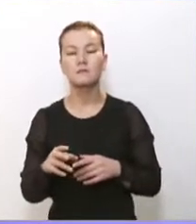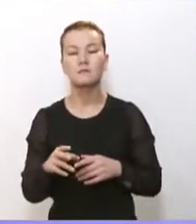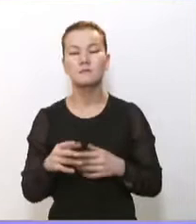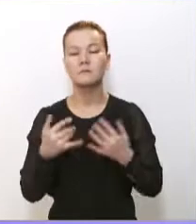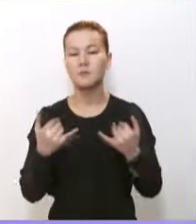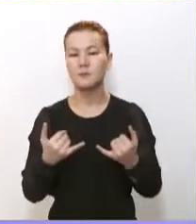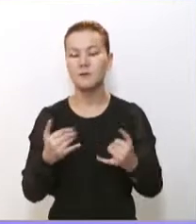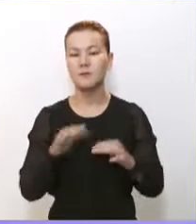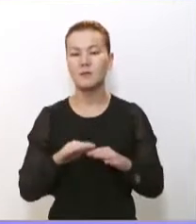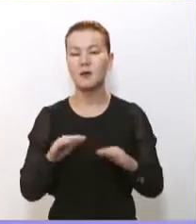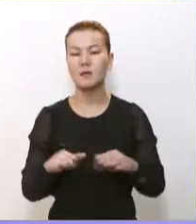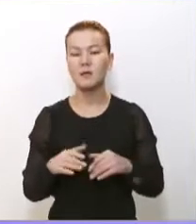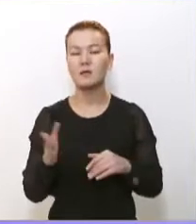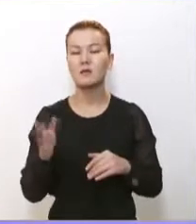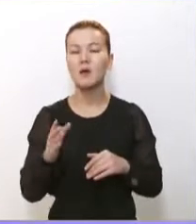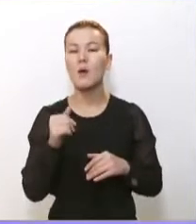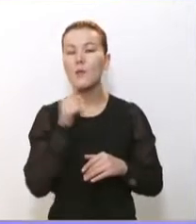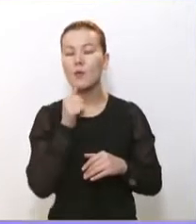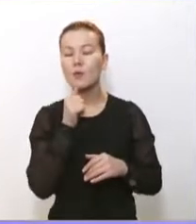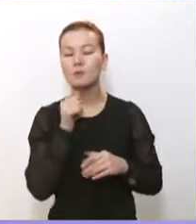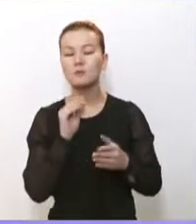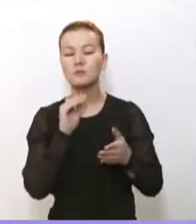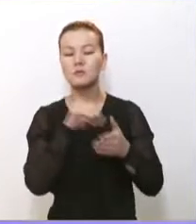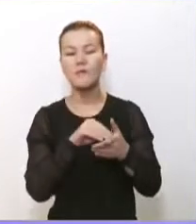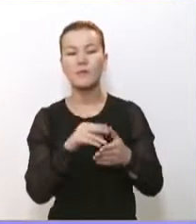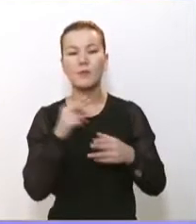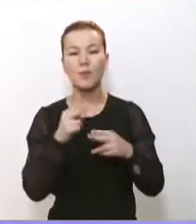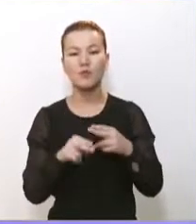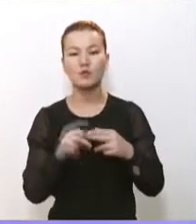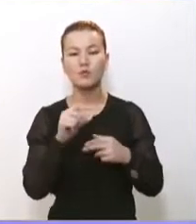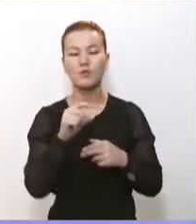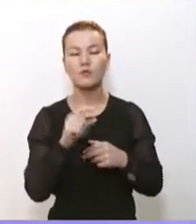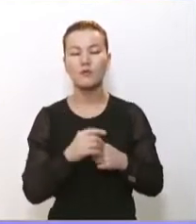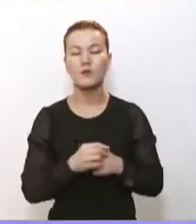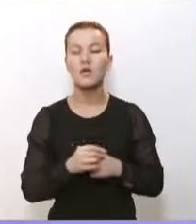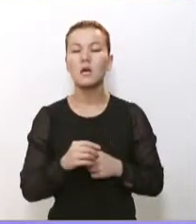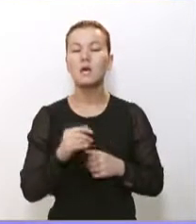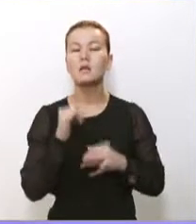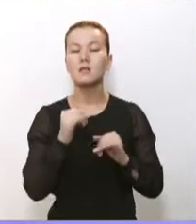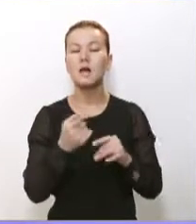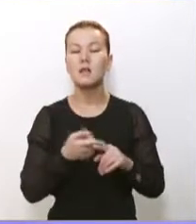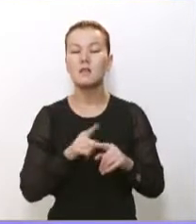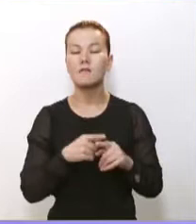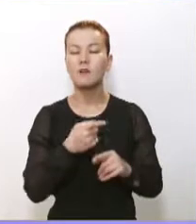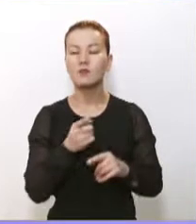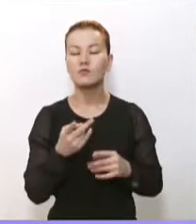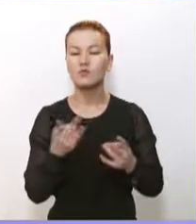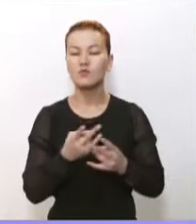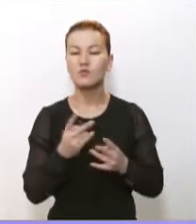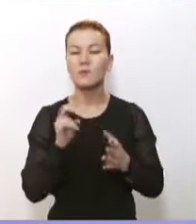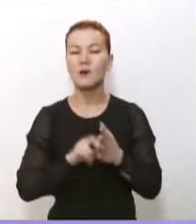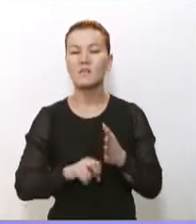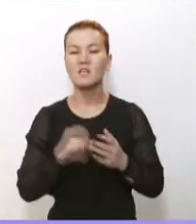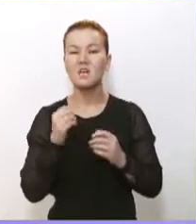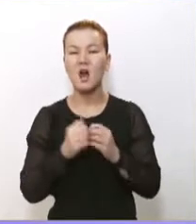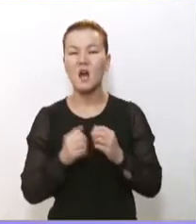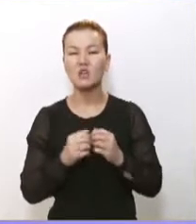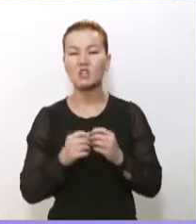Ну а теперь, ребята, попробуйте вставить пропущенные буквы. Для этого вы должны проверить каждое